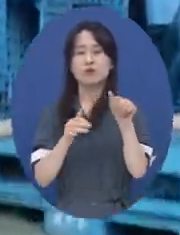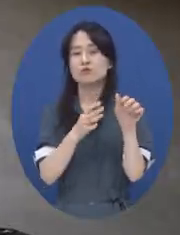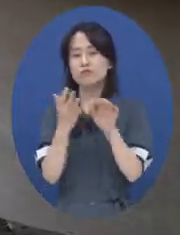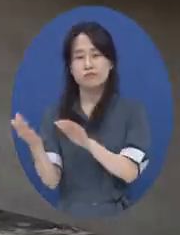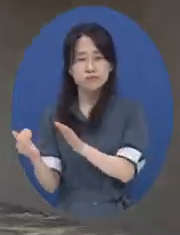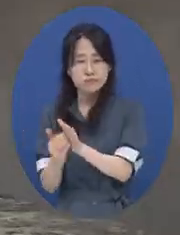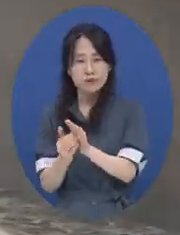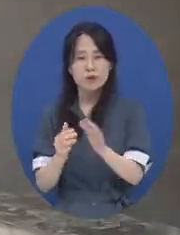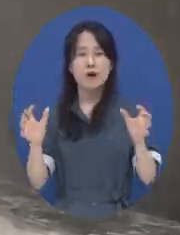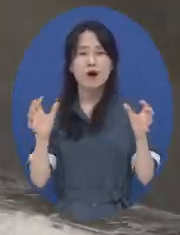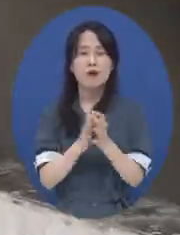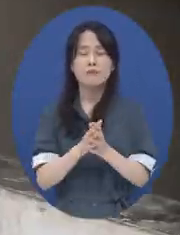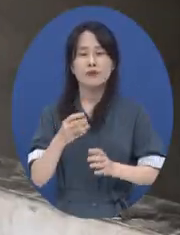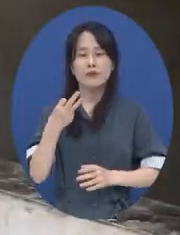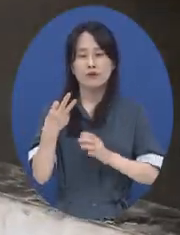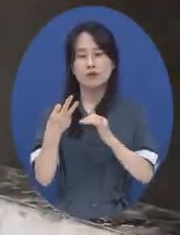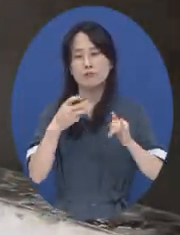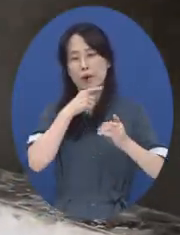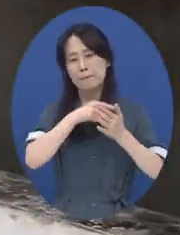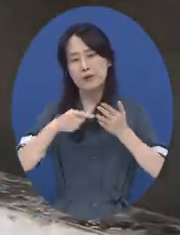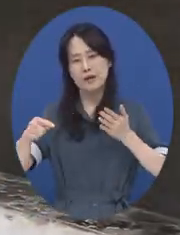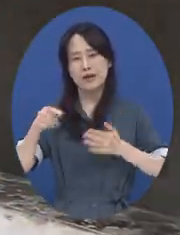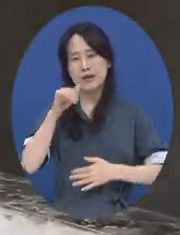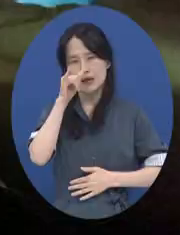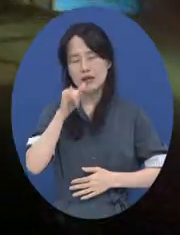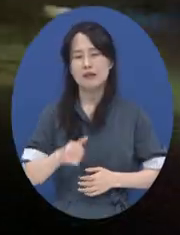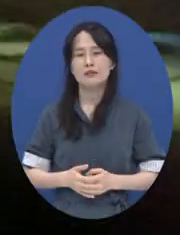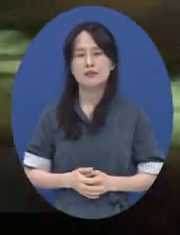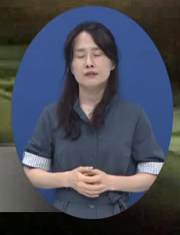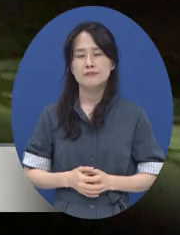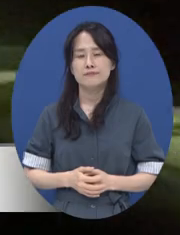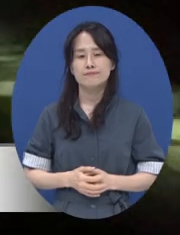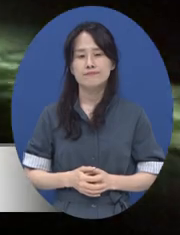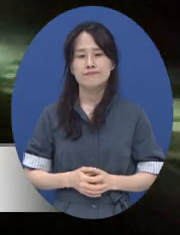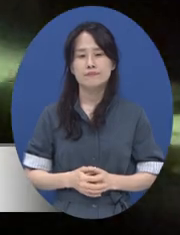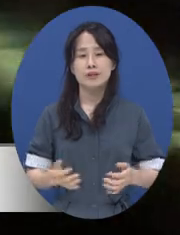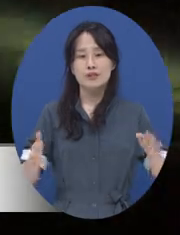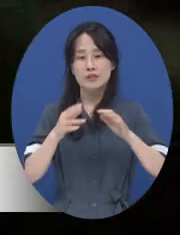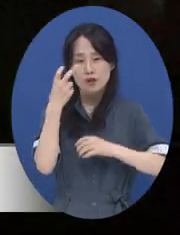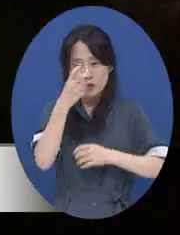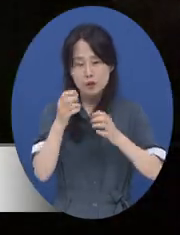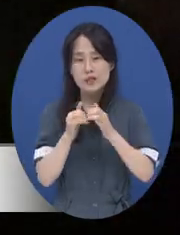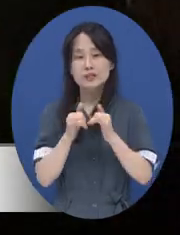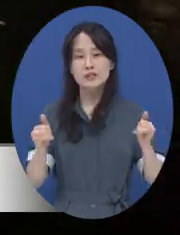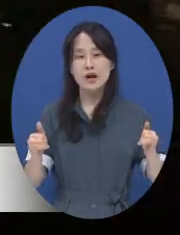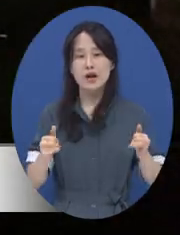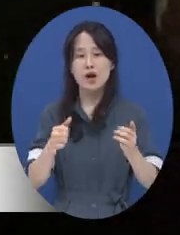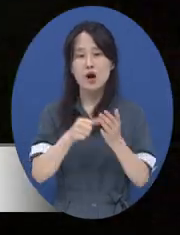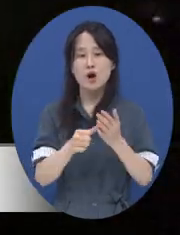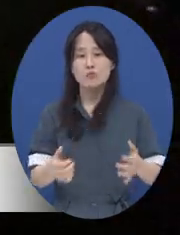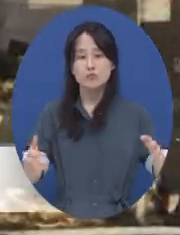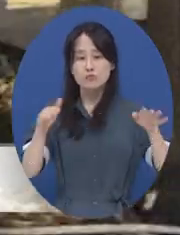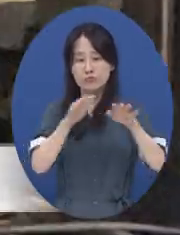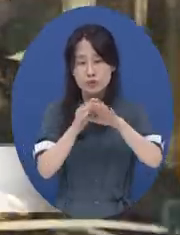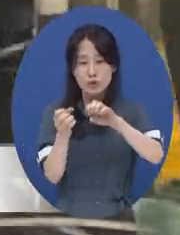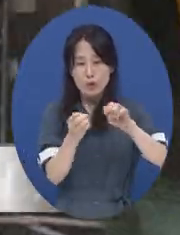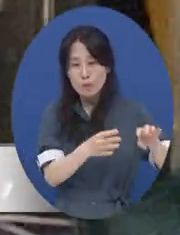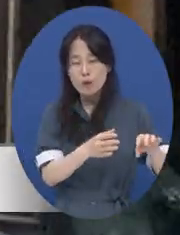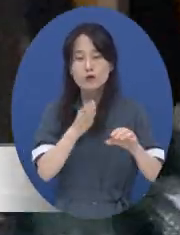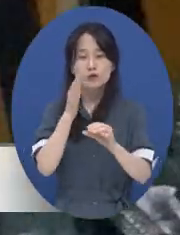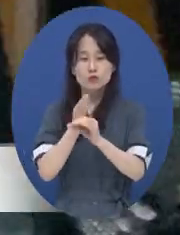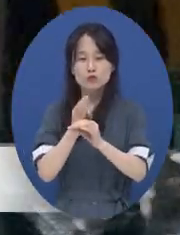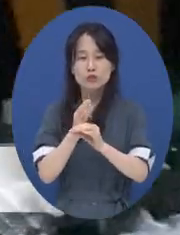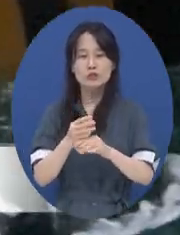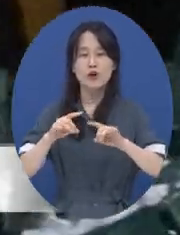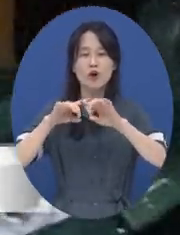등총 13명의 사상자가 발생했습니다. 시설관리 업체 직원이 물탱크를 비우는 과정에서